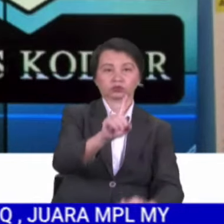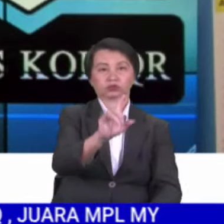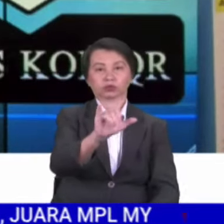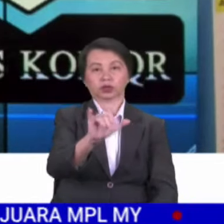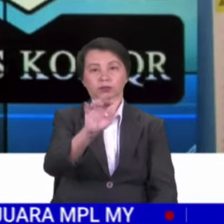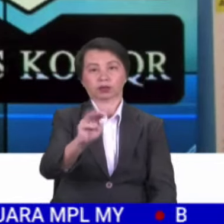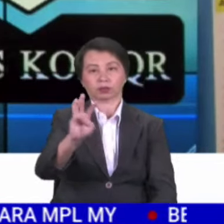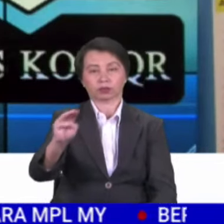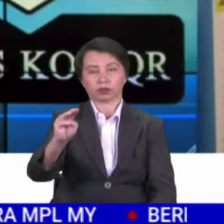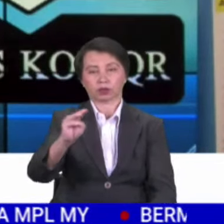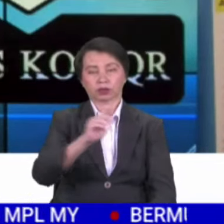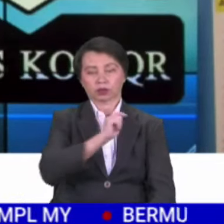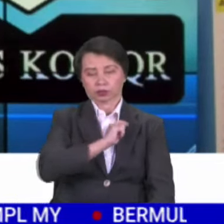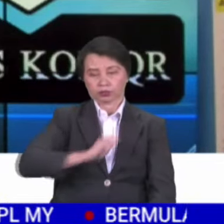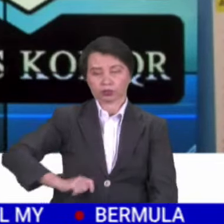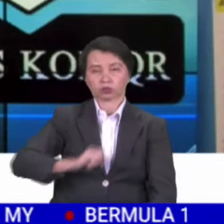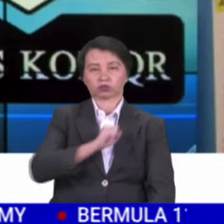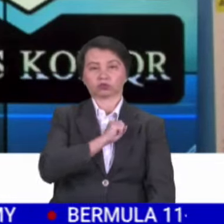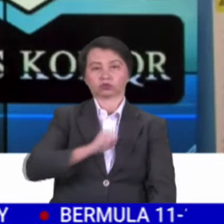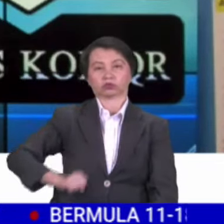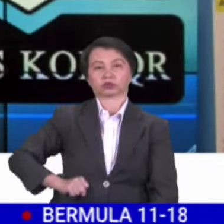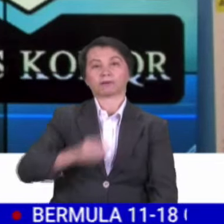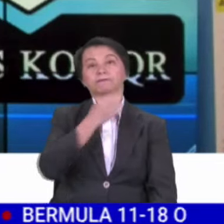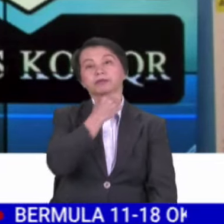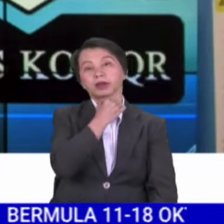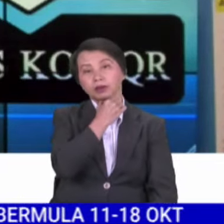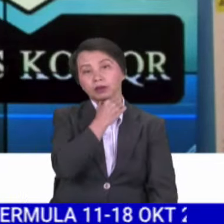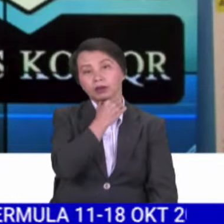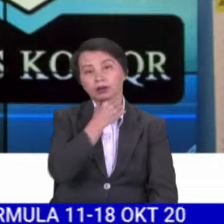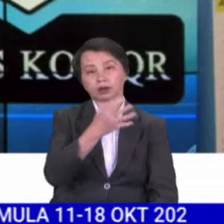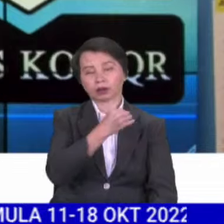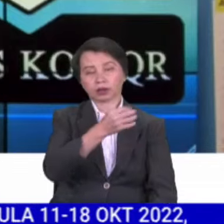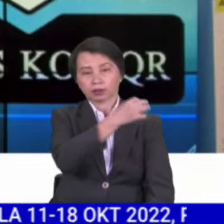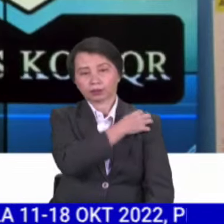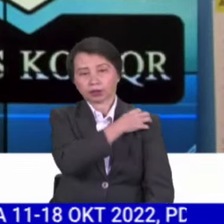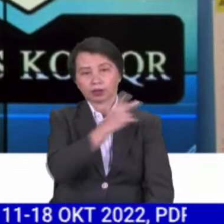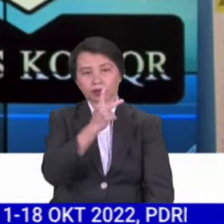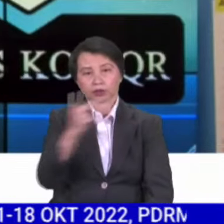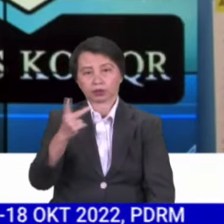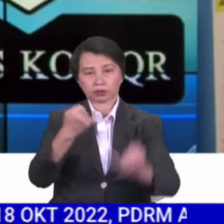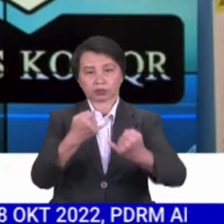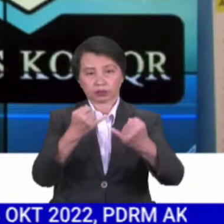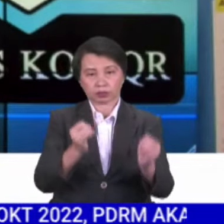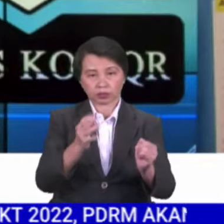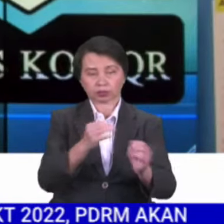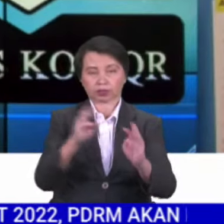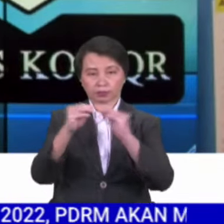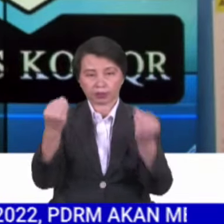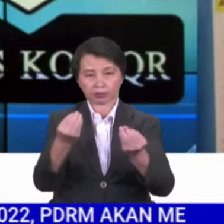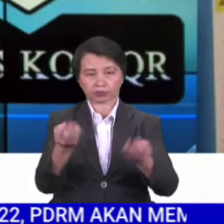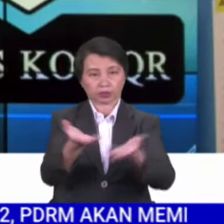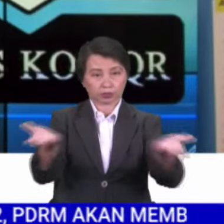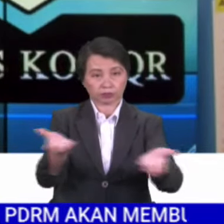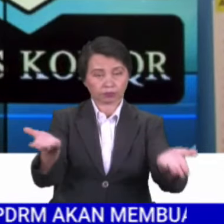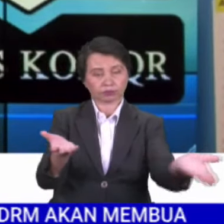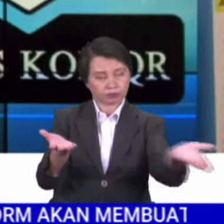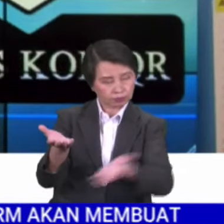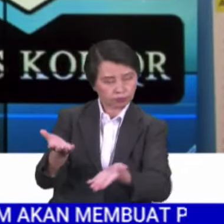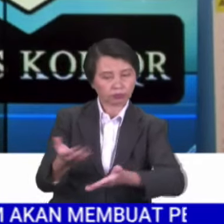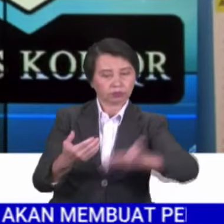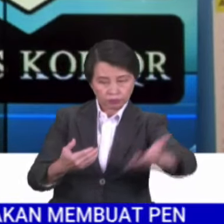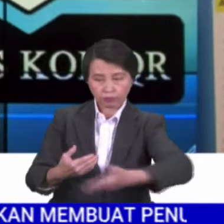Mulia Tuanku Sultan Perak dan juga pegawai-pegawai kanan jabatan bersama masyarakat setempat. Kita